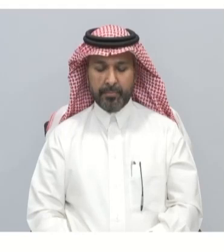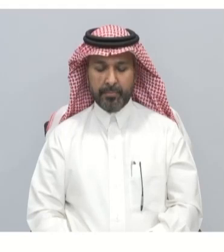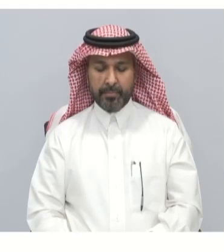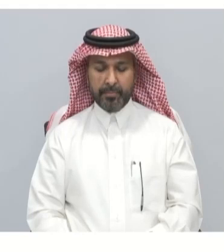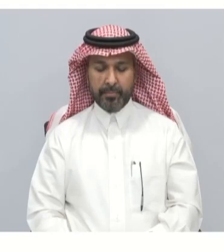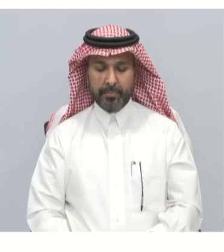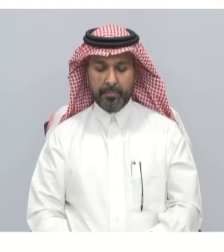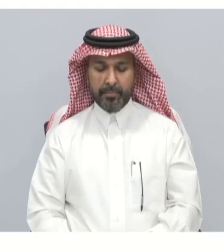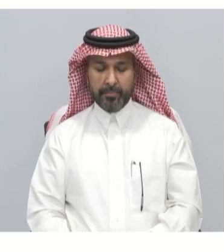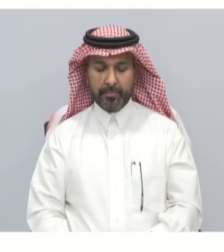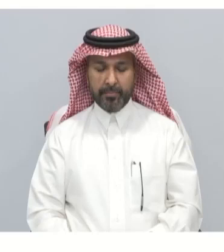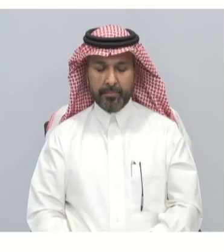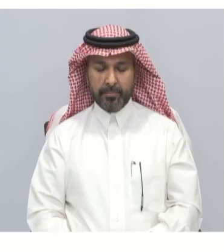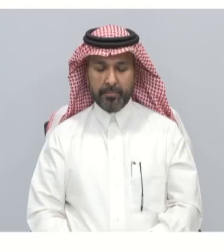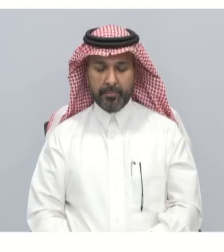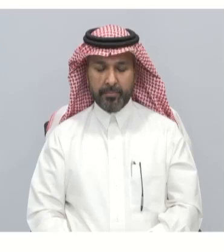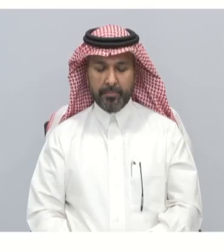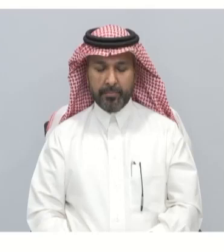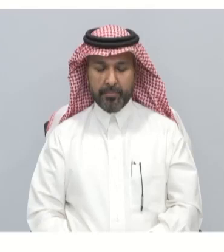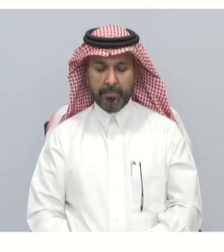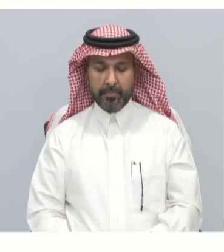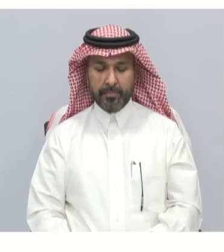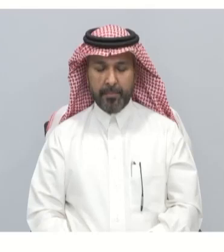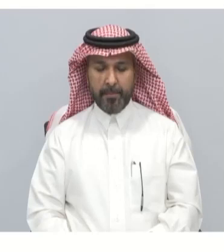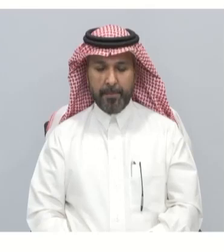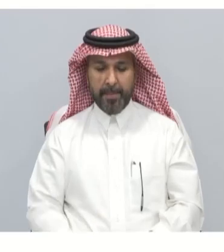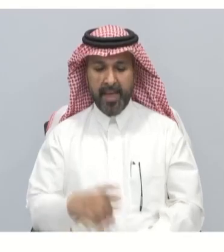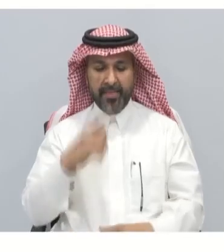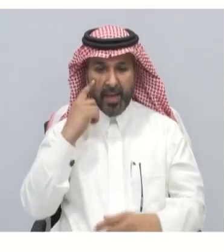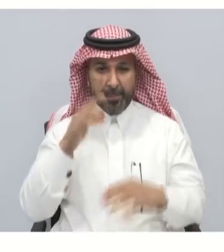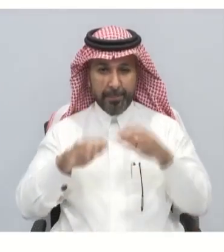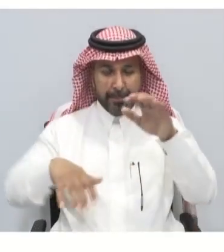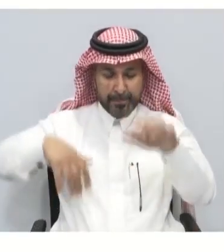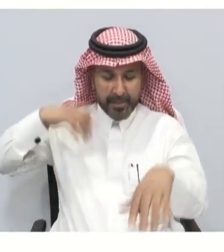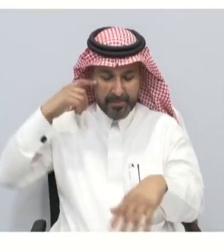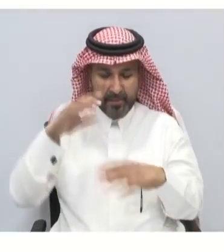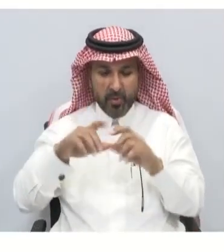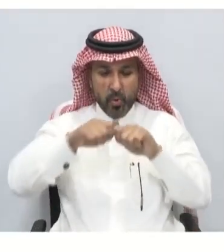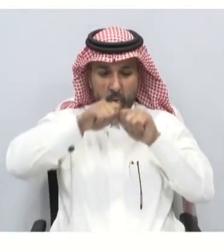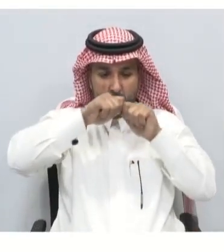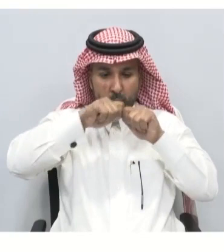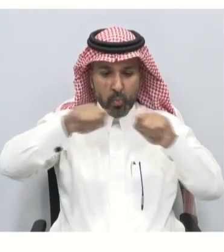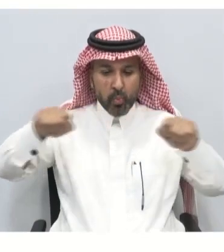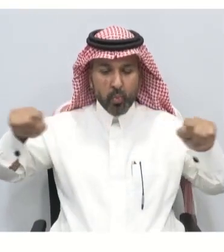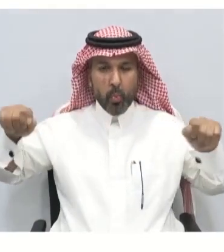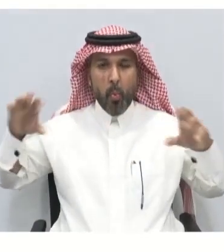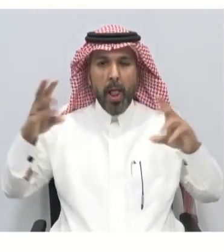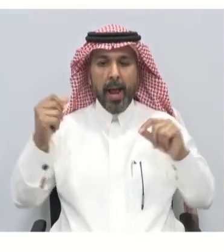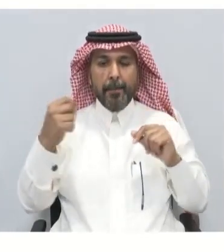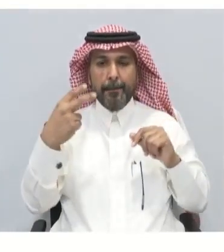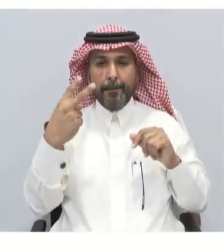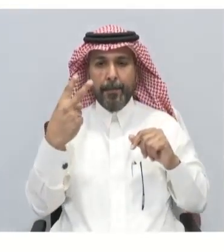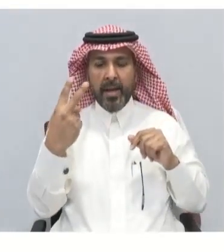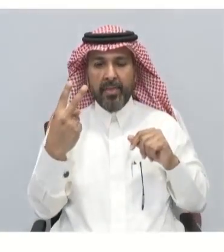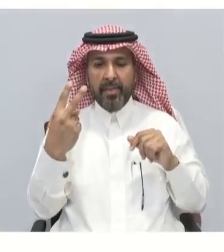وعرضه 20 قدما المسبح طوله 32 وعرضه